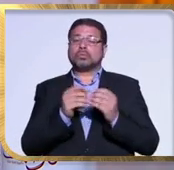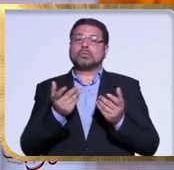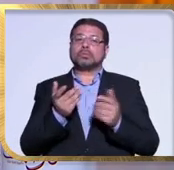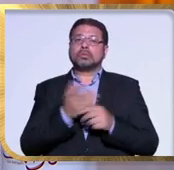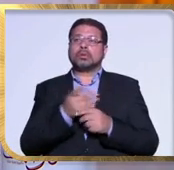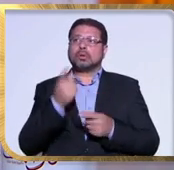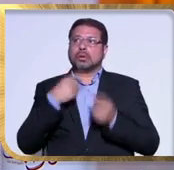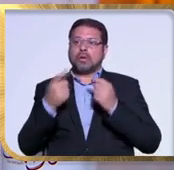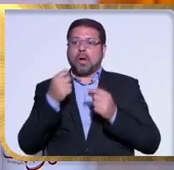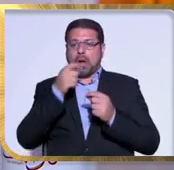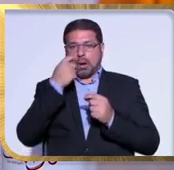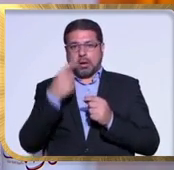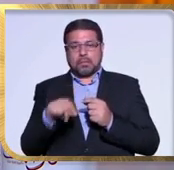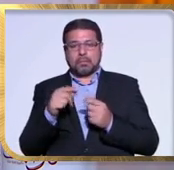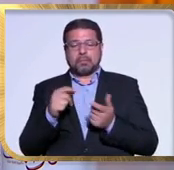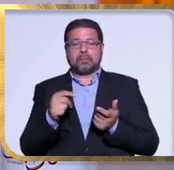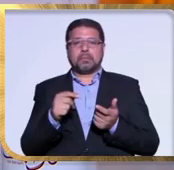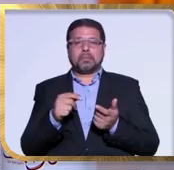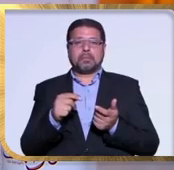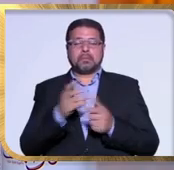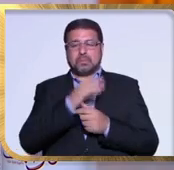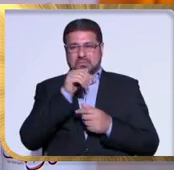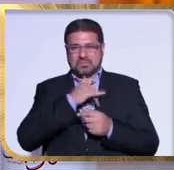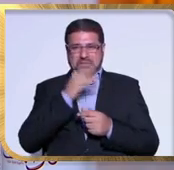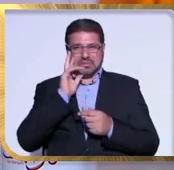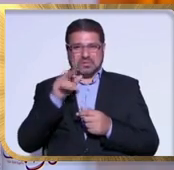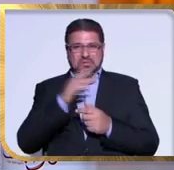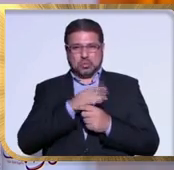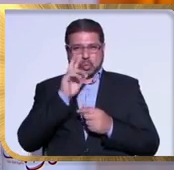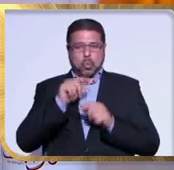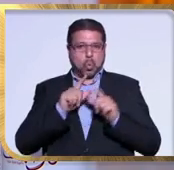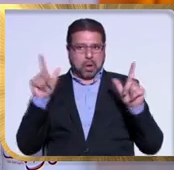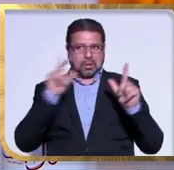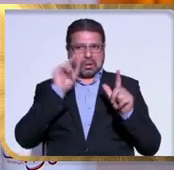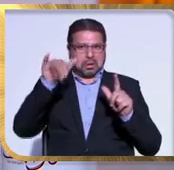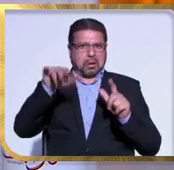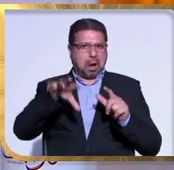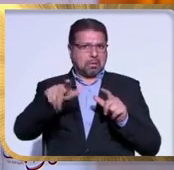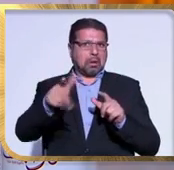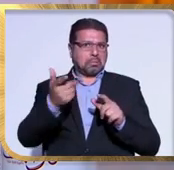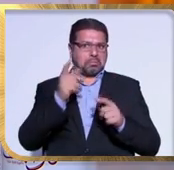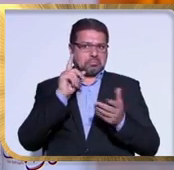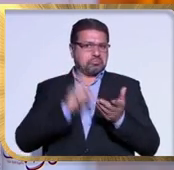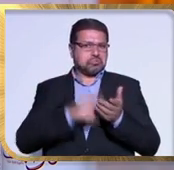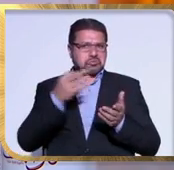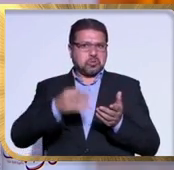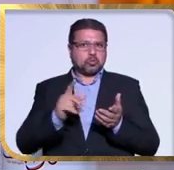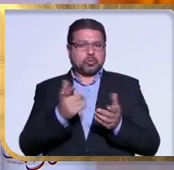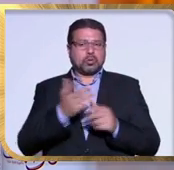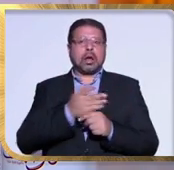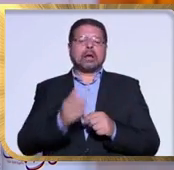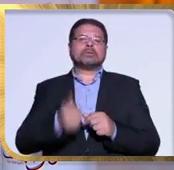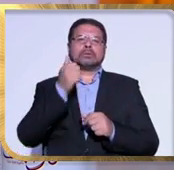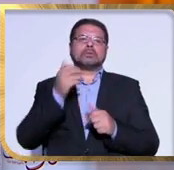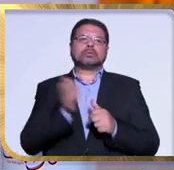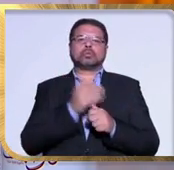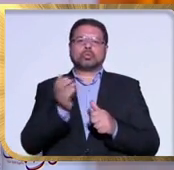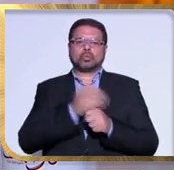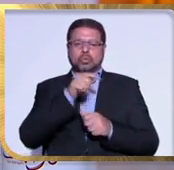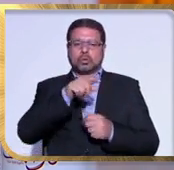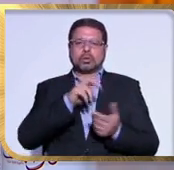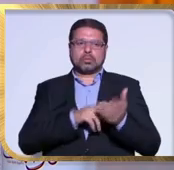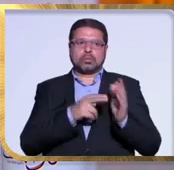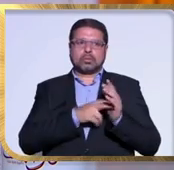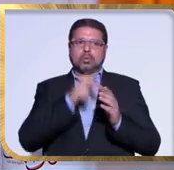يجلب مالا حراما يعني عندي امارت واضحه تقول لي ان الفلوس مش مظبوط فالاولى للزوجه في هذه